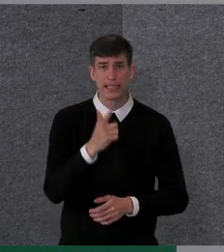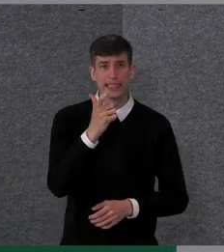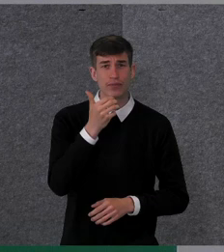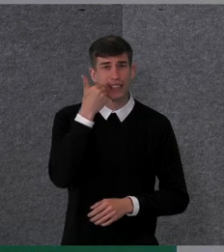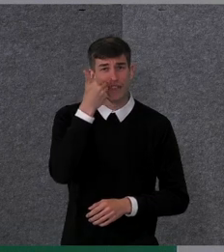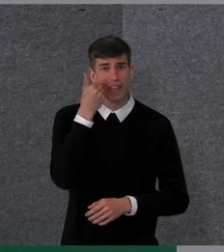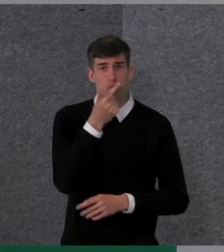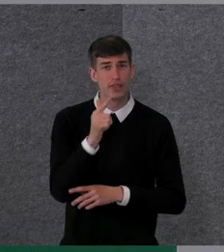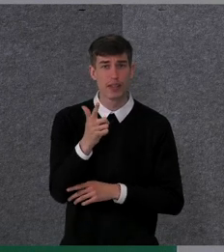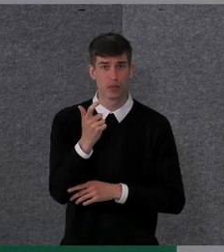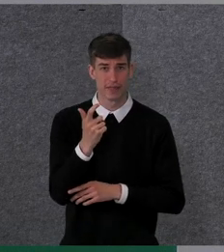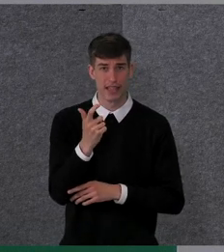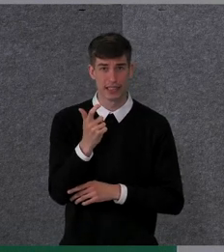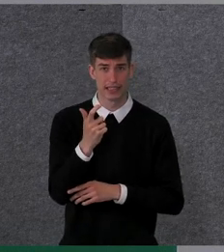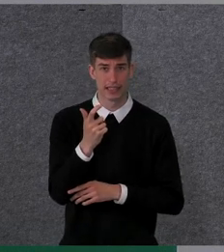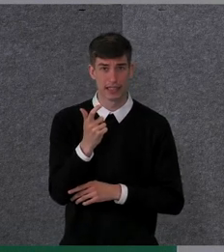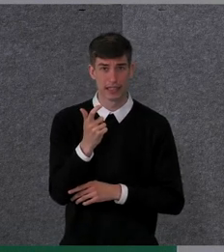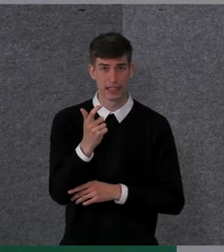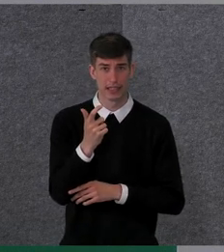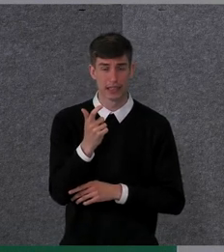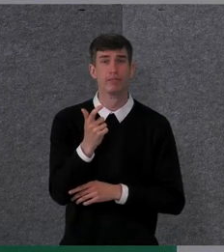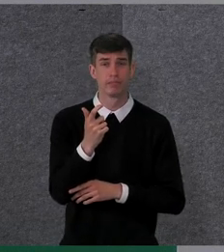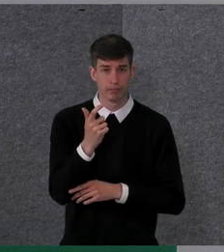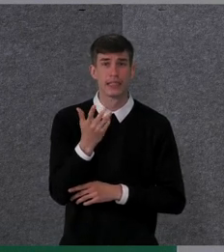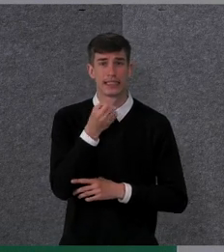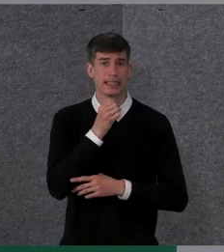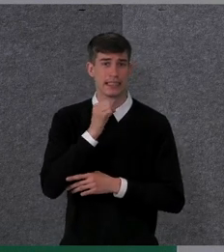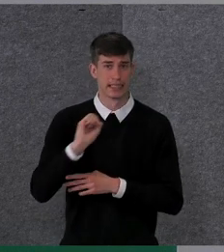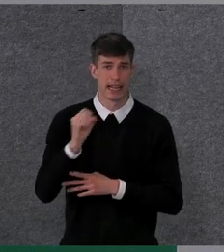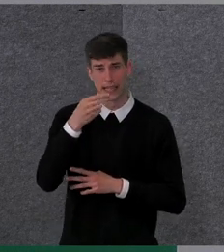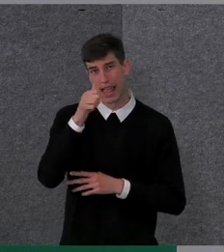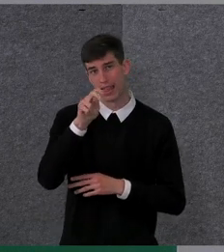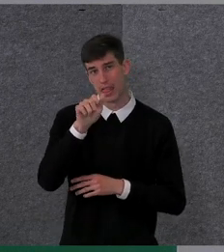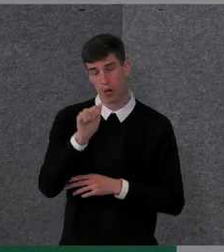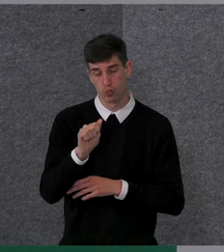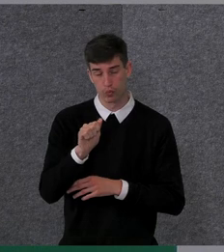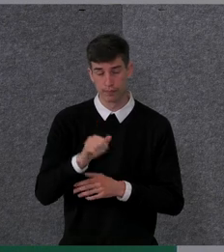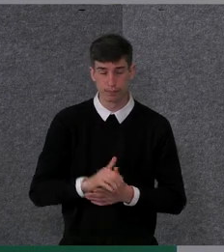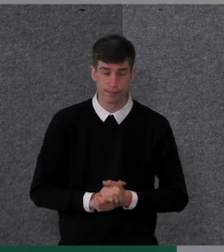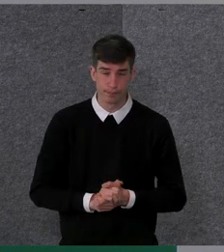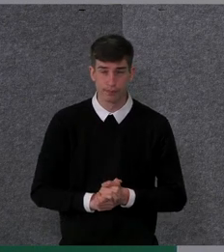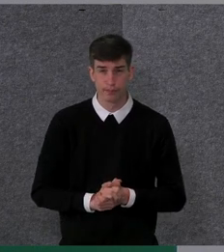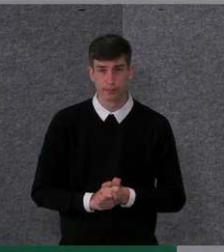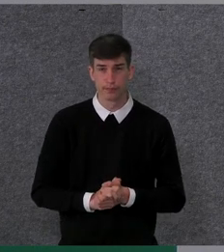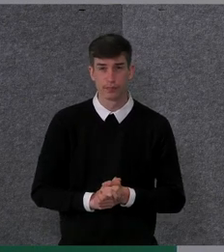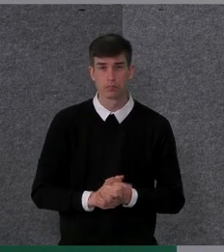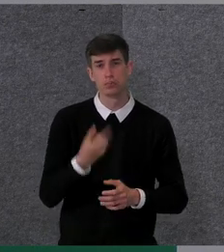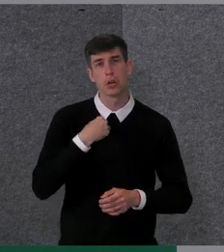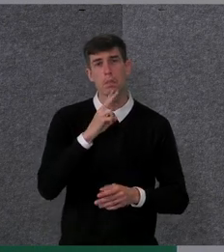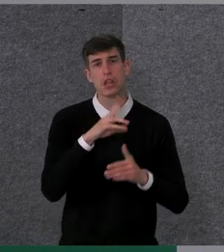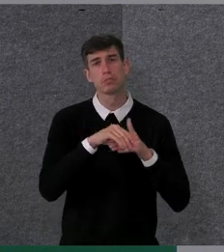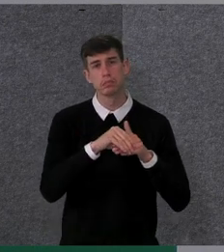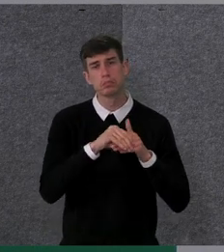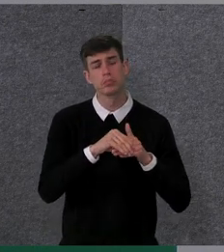Februar 2020, einen Tag nach dem rechtsterroristischen Anschlag in Hanau. Ich war damals in der Mittagspause mit einem